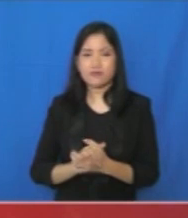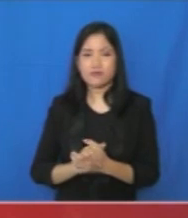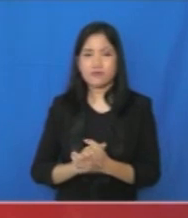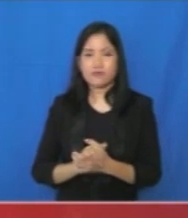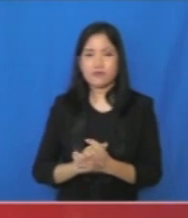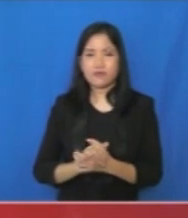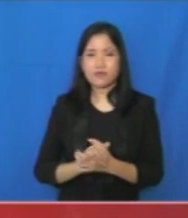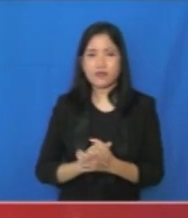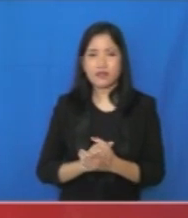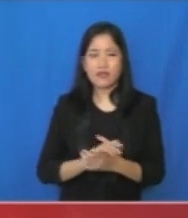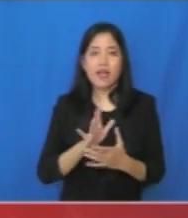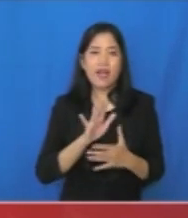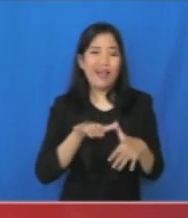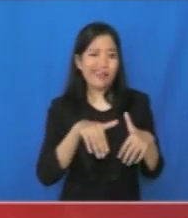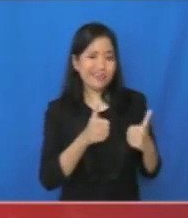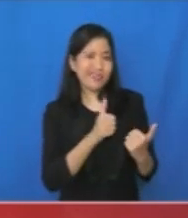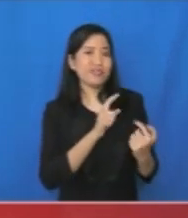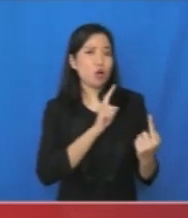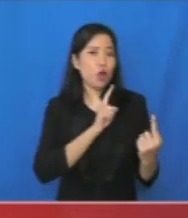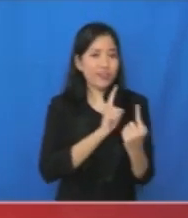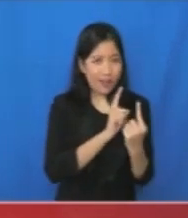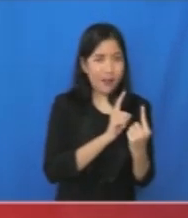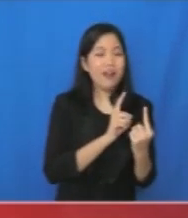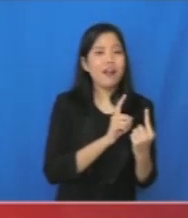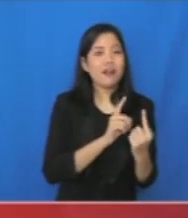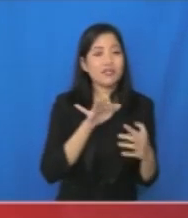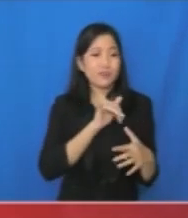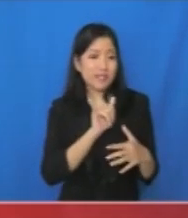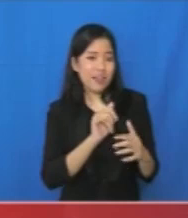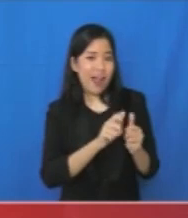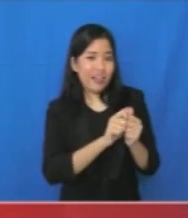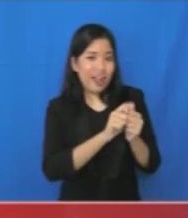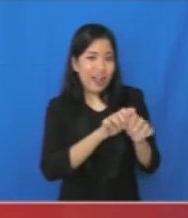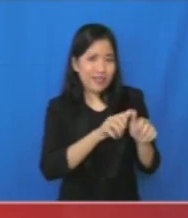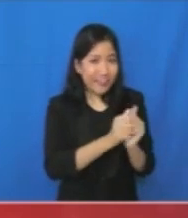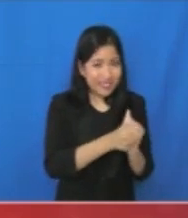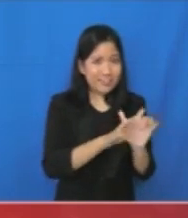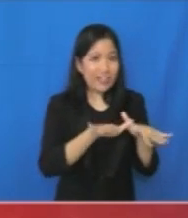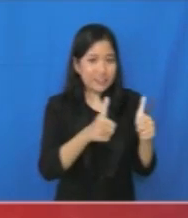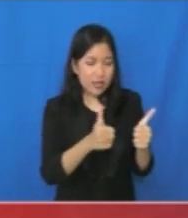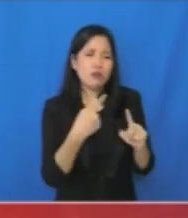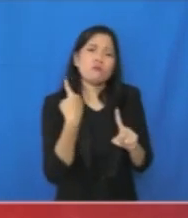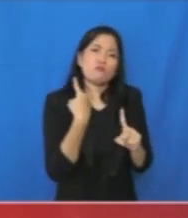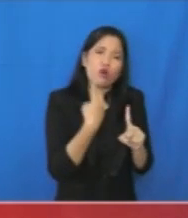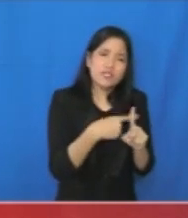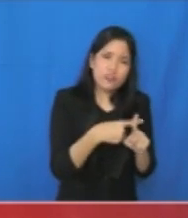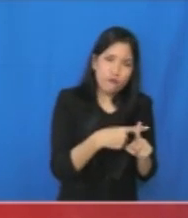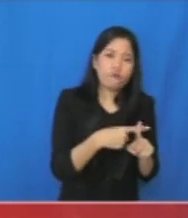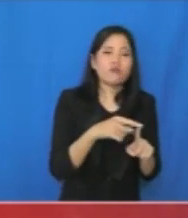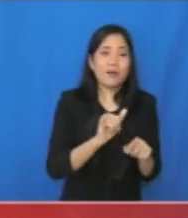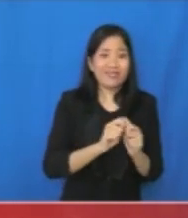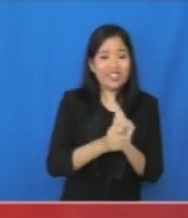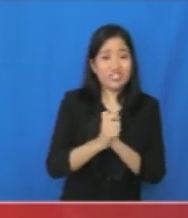hasil kontak pressing yang menunjukkan hasil tes positif dari